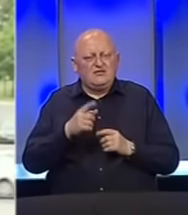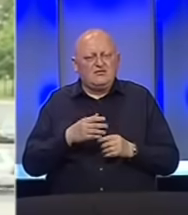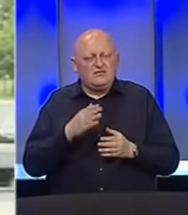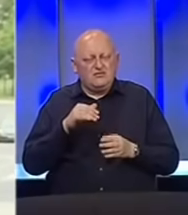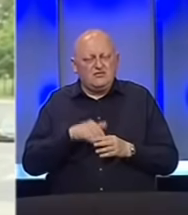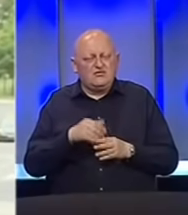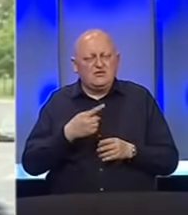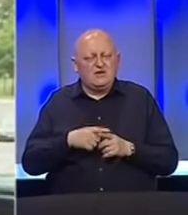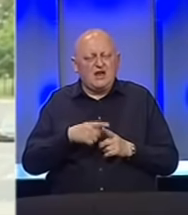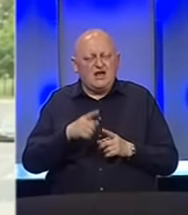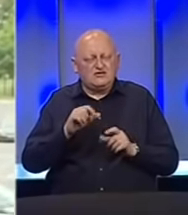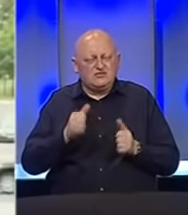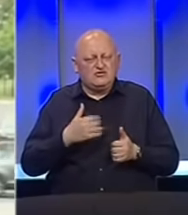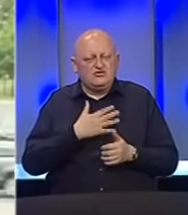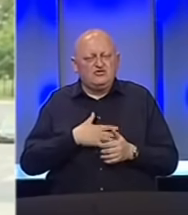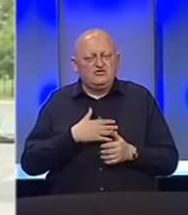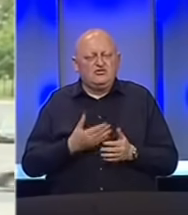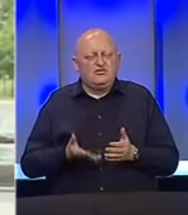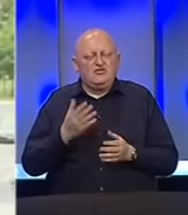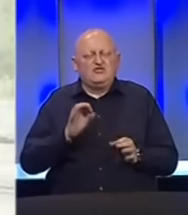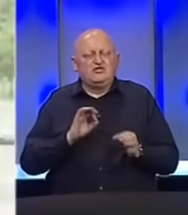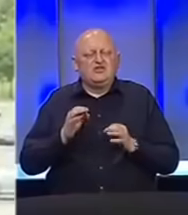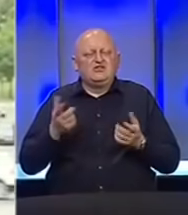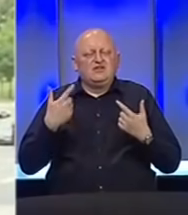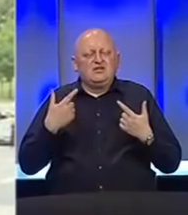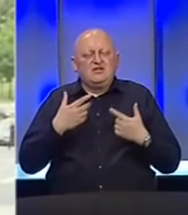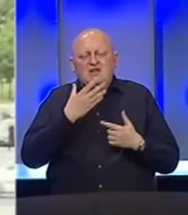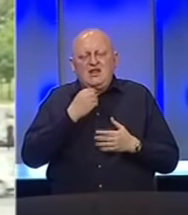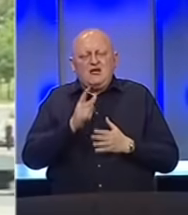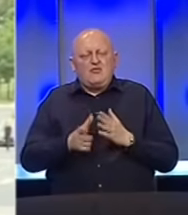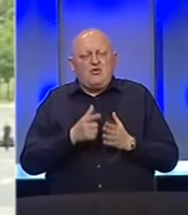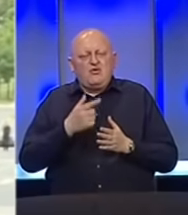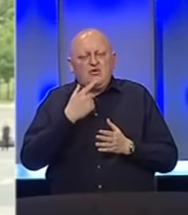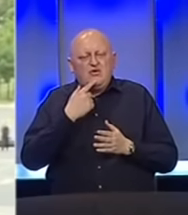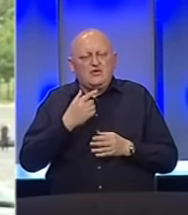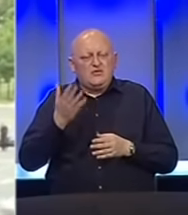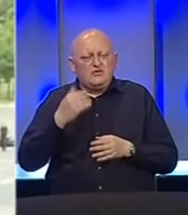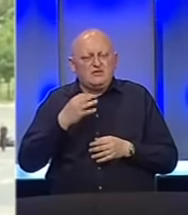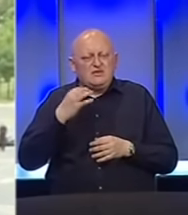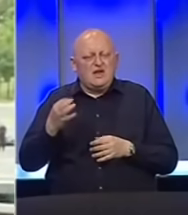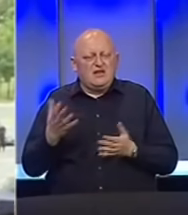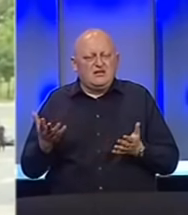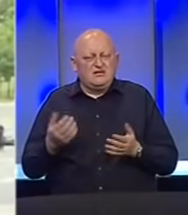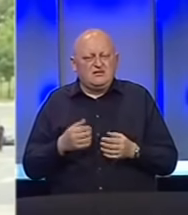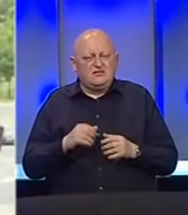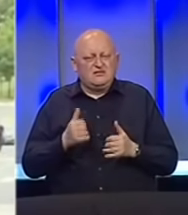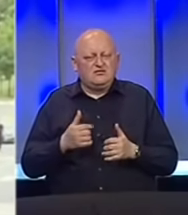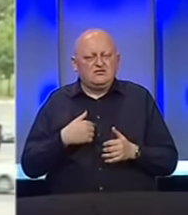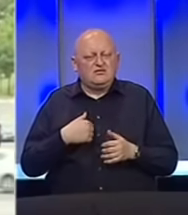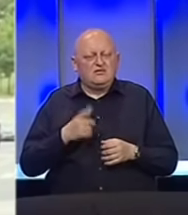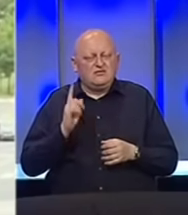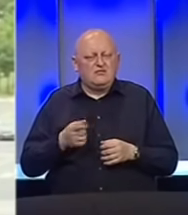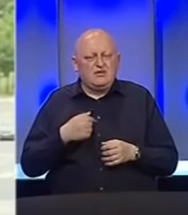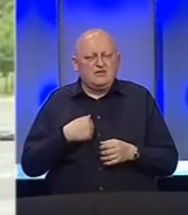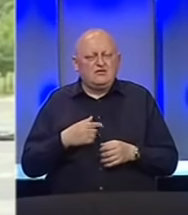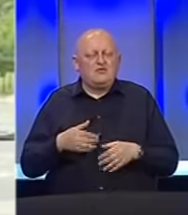upravo razlog tome jeste što želim biti više na svježem zraku. Lijepo vrijeme koje je vladalo proteklih dana svakako je natjeralo i meni